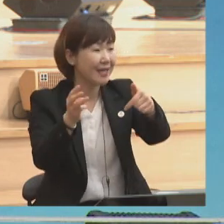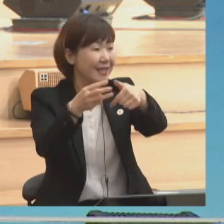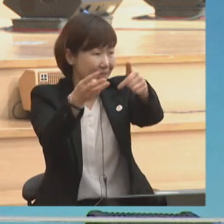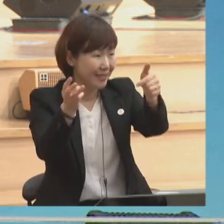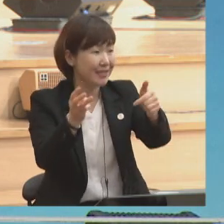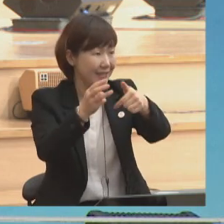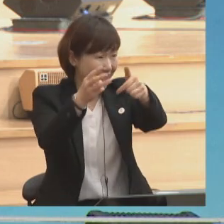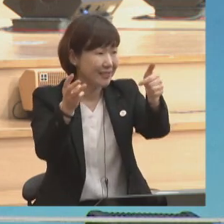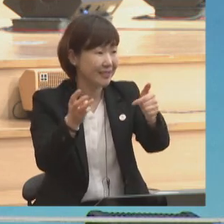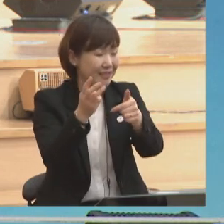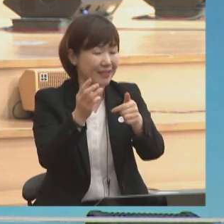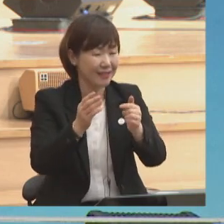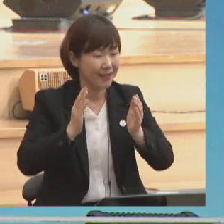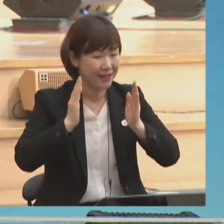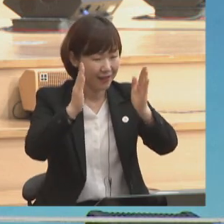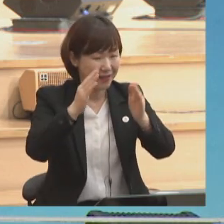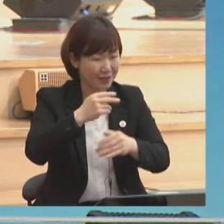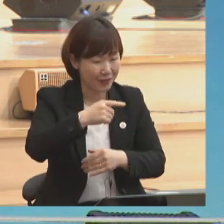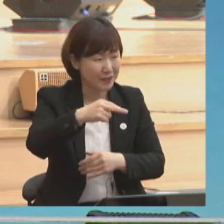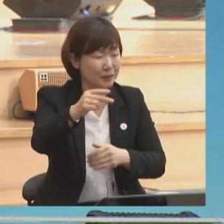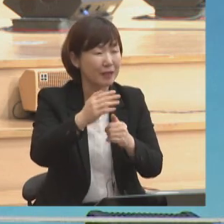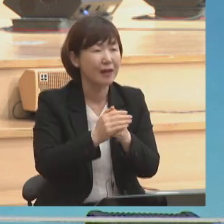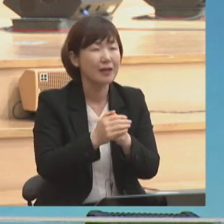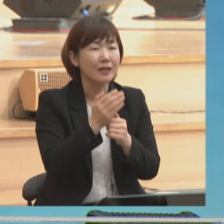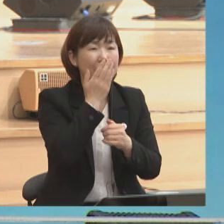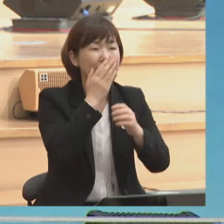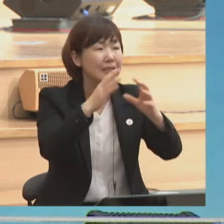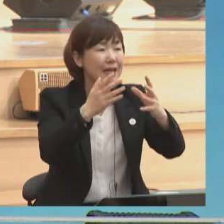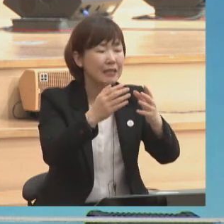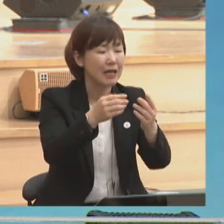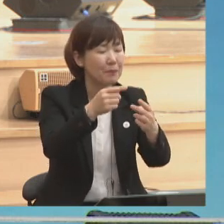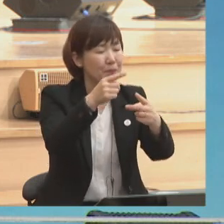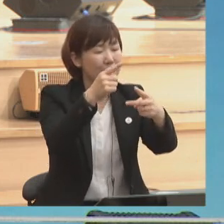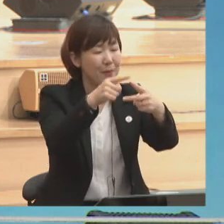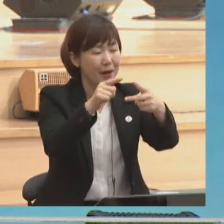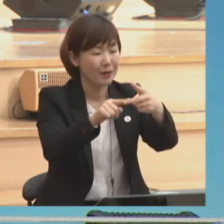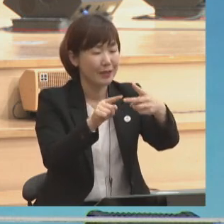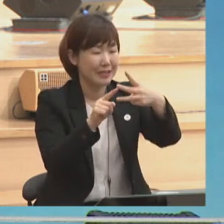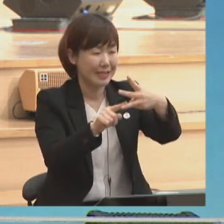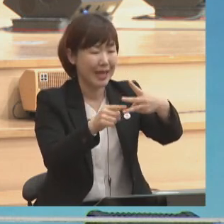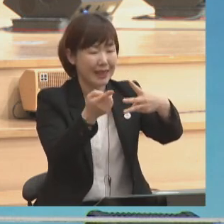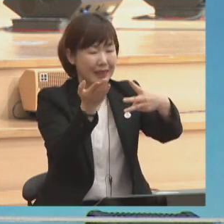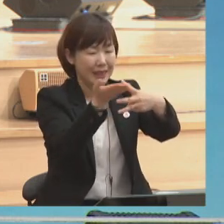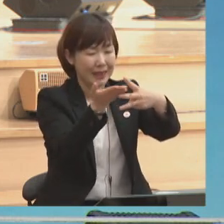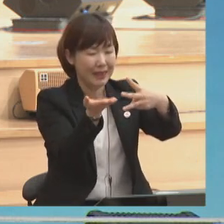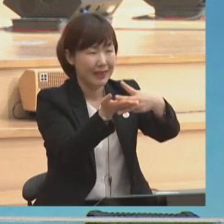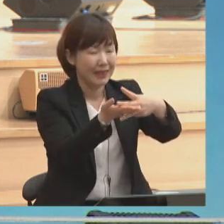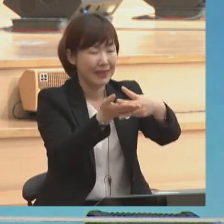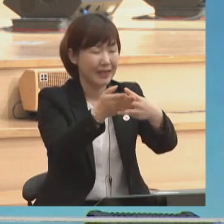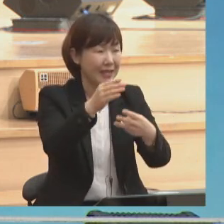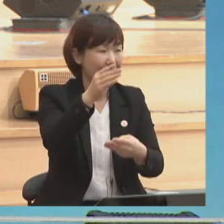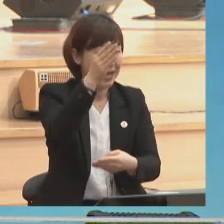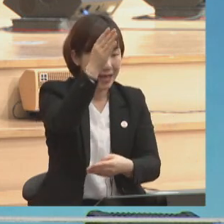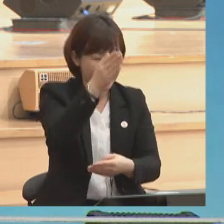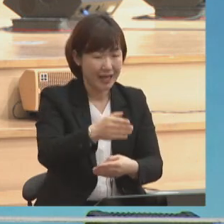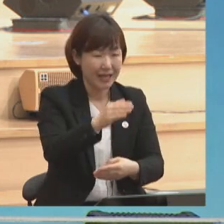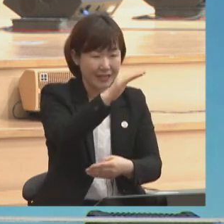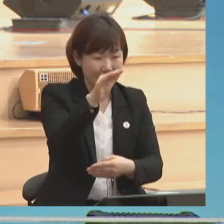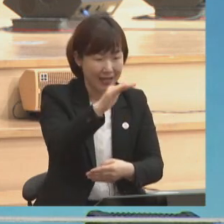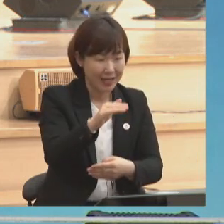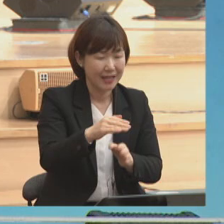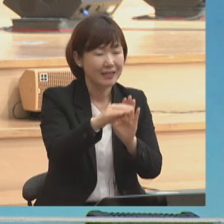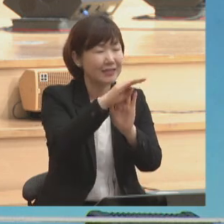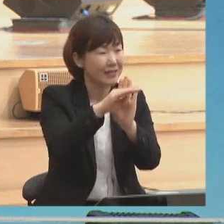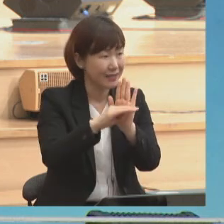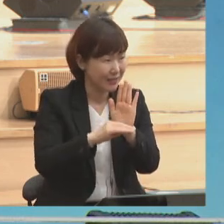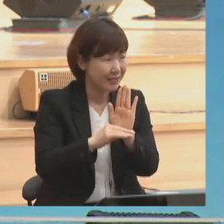지리적으로 이스라엘이 세 구분, 세 등분 되어 있다라는 거 어느 정도 아실 거예요. 이제 거의 두 달이 넘게 성지에서 만나는